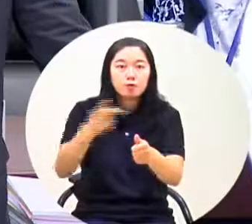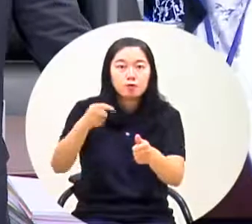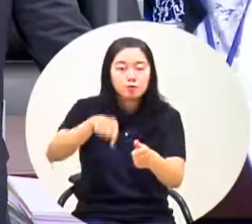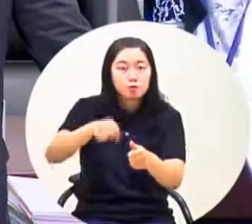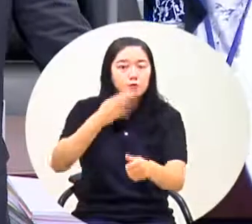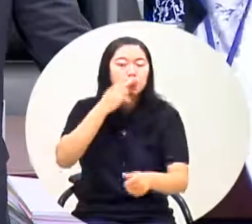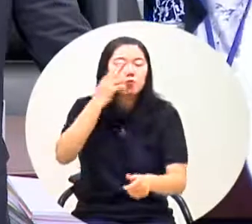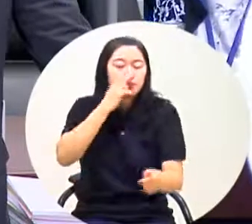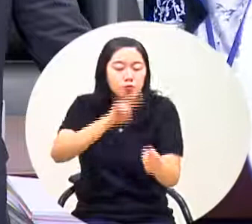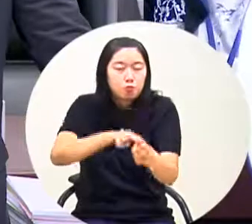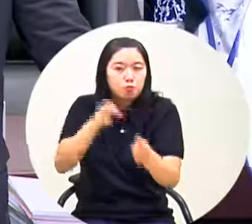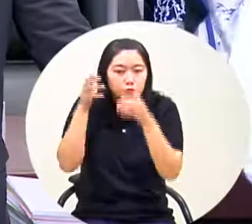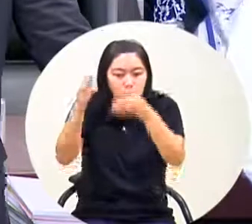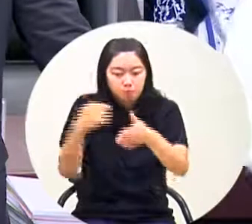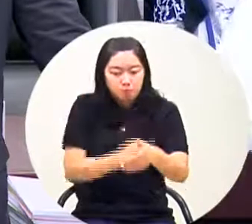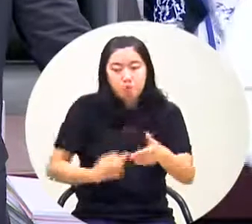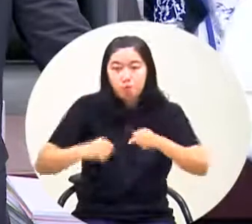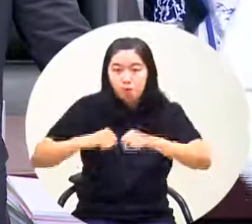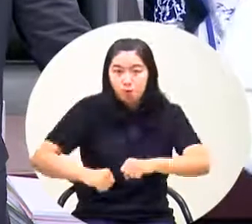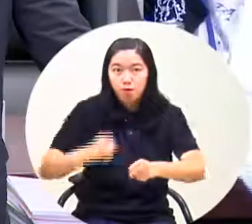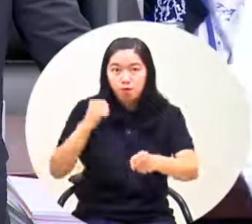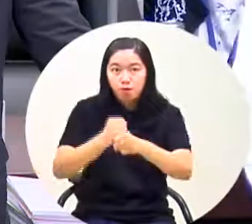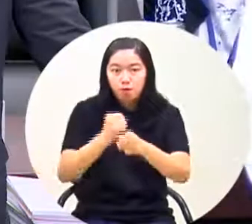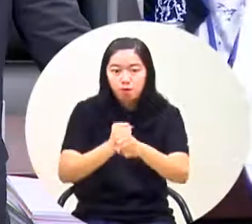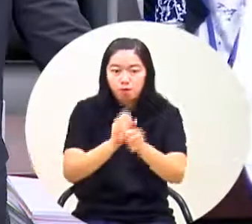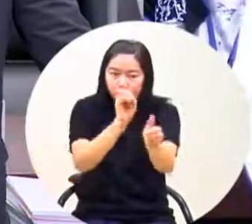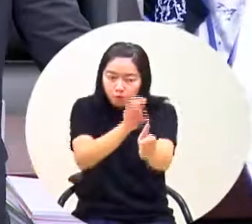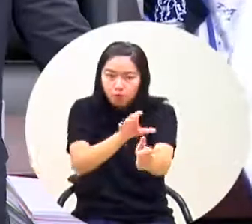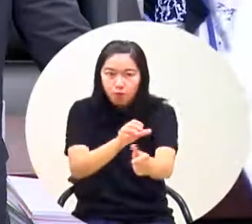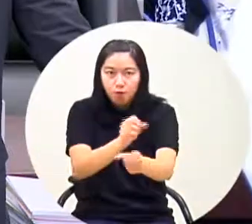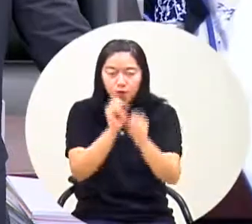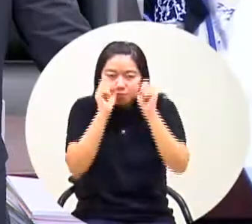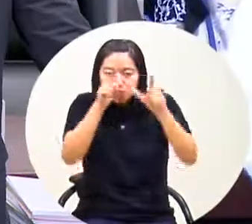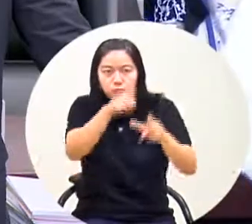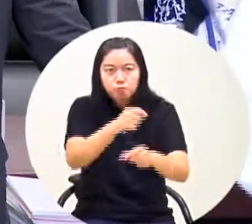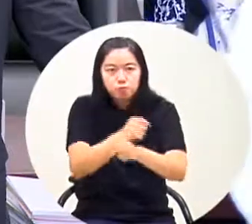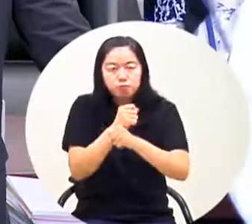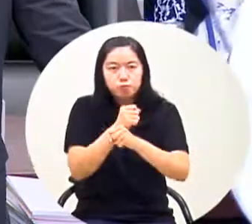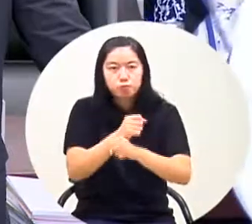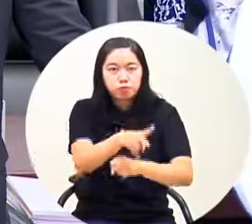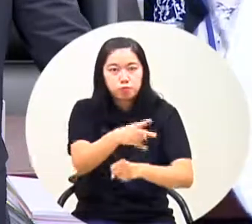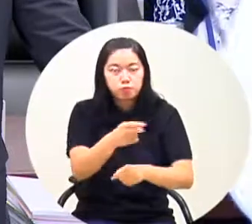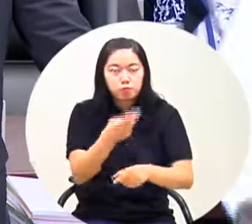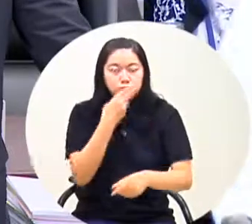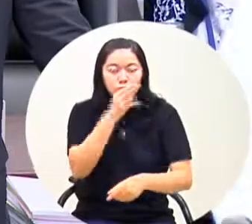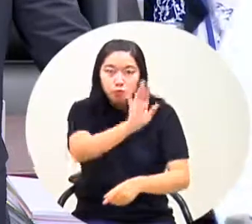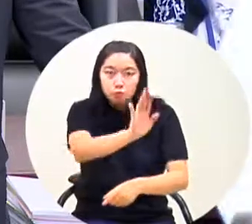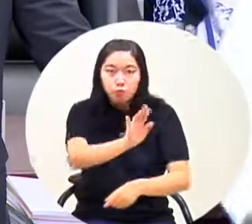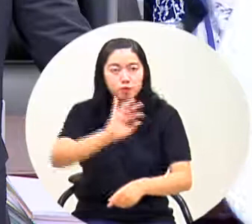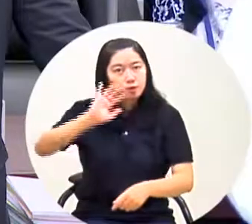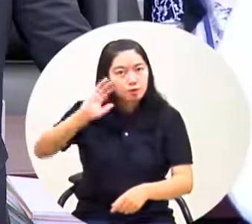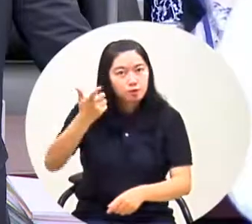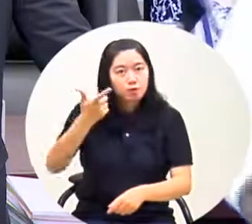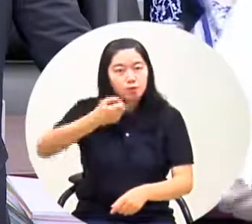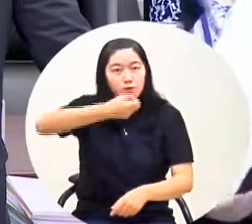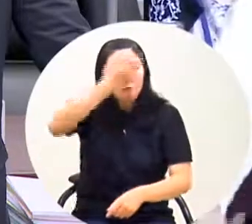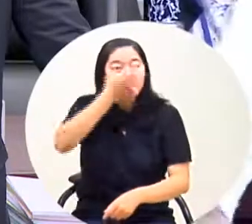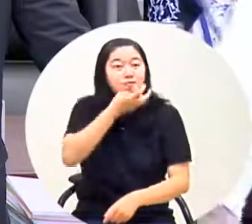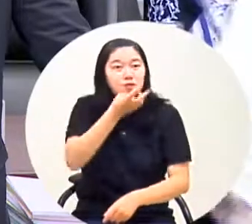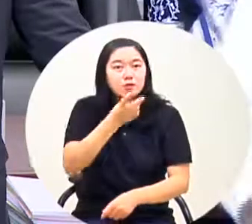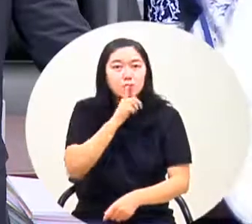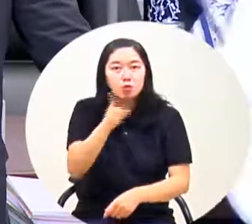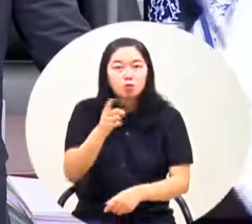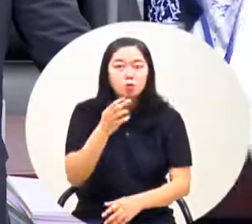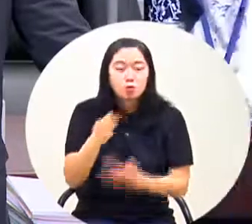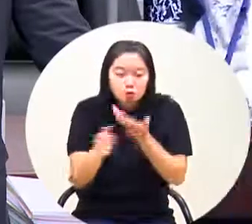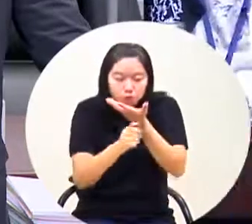较强调是以健康促进去做提醒大家不要去抽烟，但是我们所了解到的是青少年其实如果说有吸毒